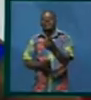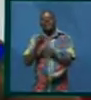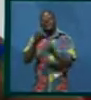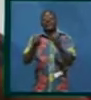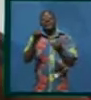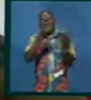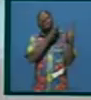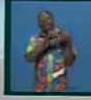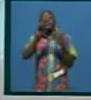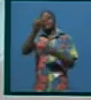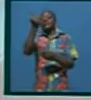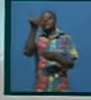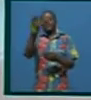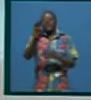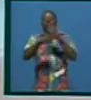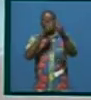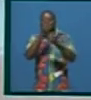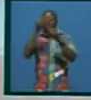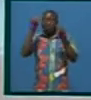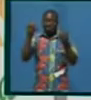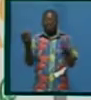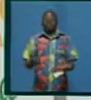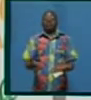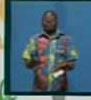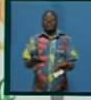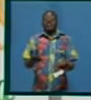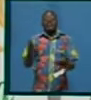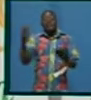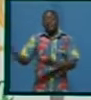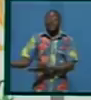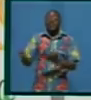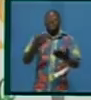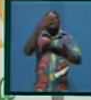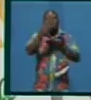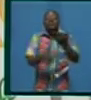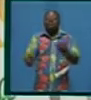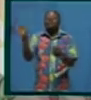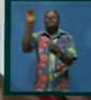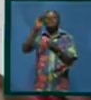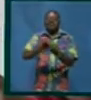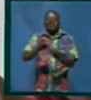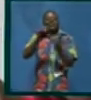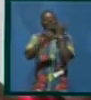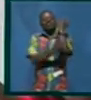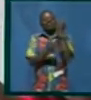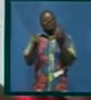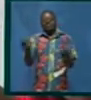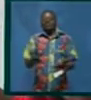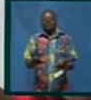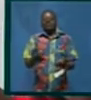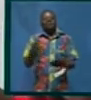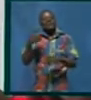ans ce concours existe, c'est que quelque part le concours apporte la valeur ajoutée à ce pays-là. Ça peut être du